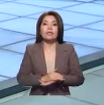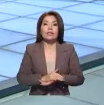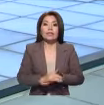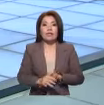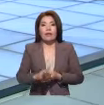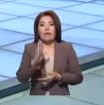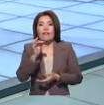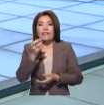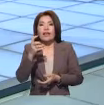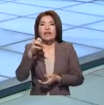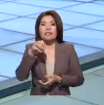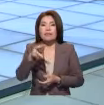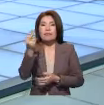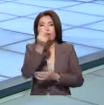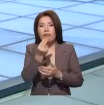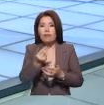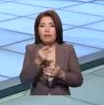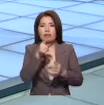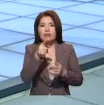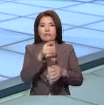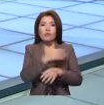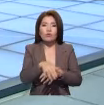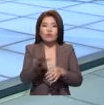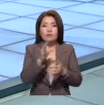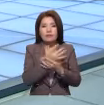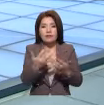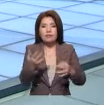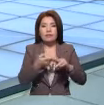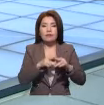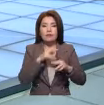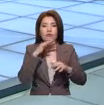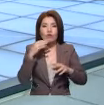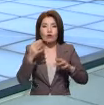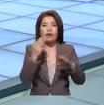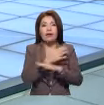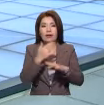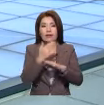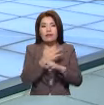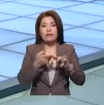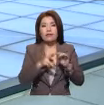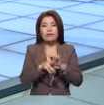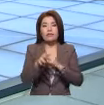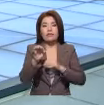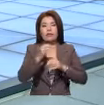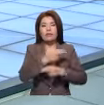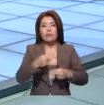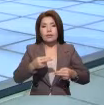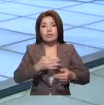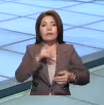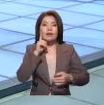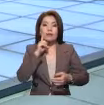Вандализмге жол жоқ, дәл осындай ұранмен жастар рухы жастар қанатының мүшелері еліміздің әр өңірінде экологиялық акция өткізуде. Шараға жастар белсенді